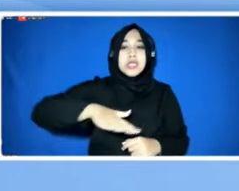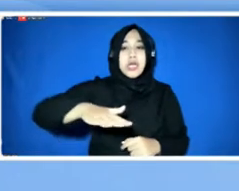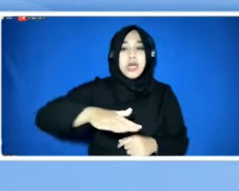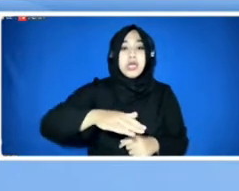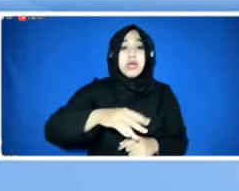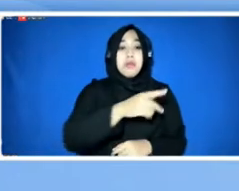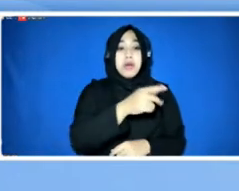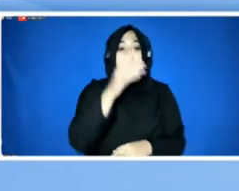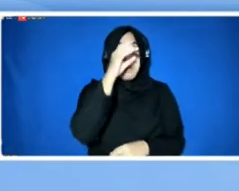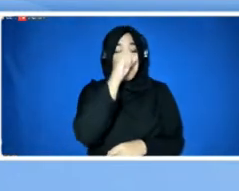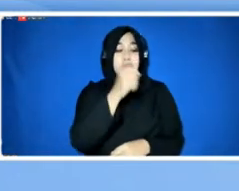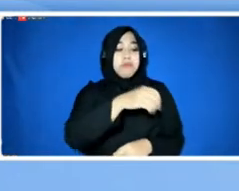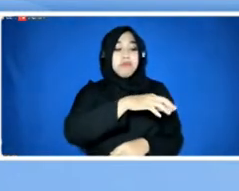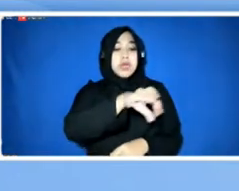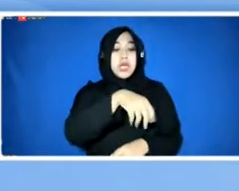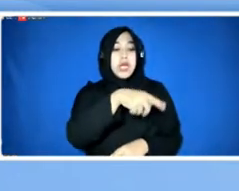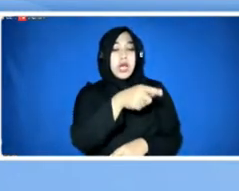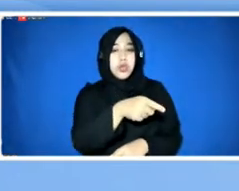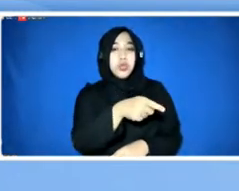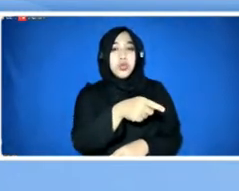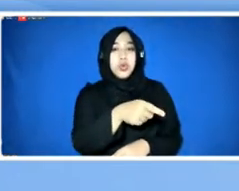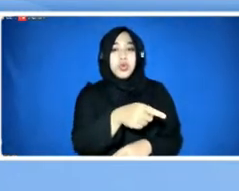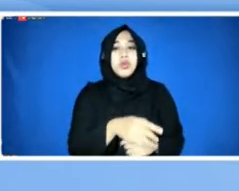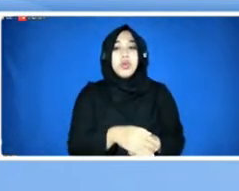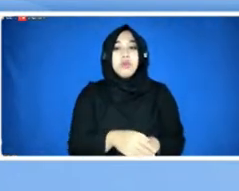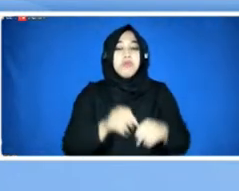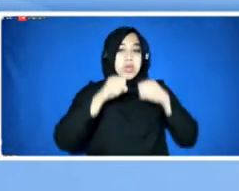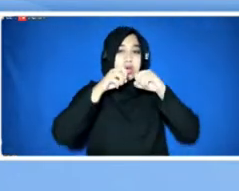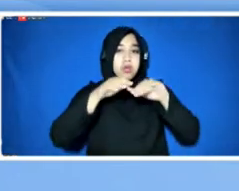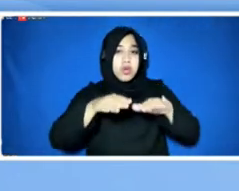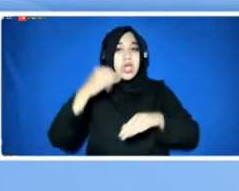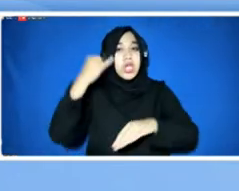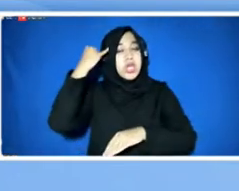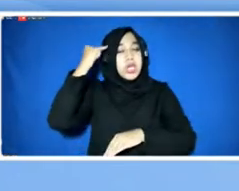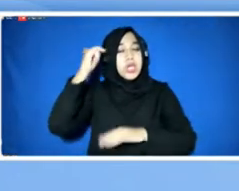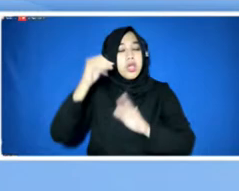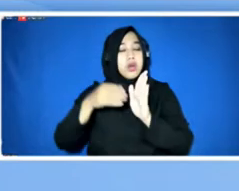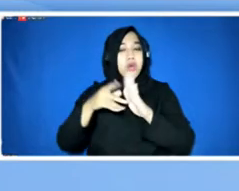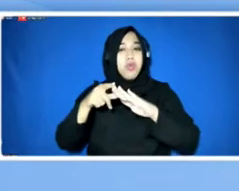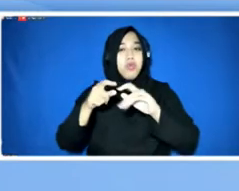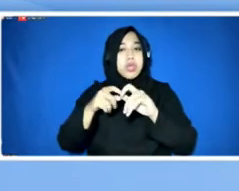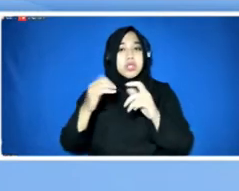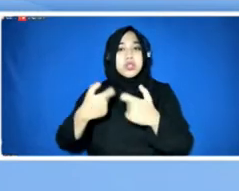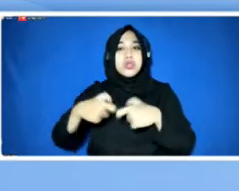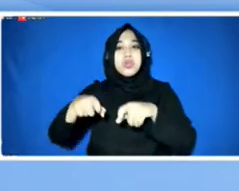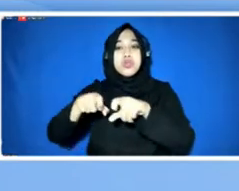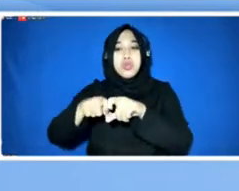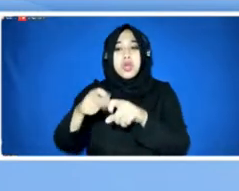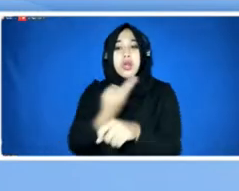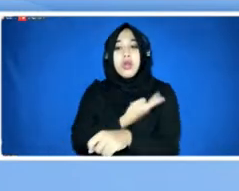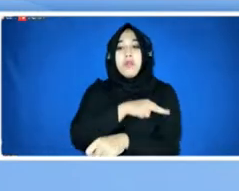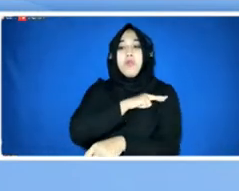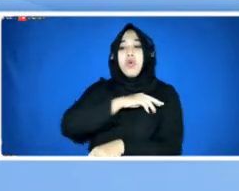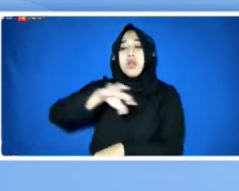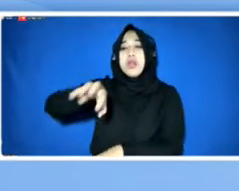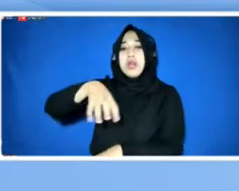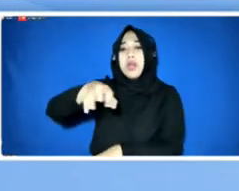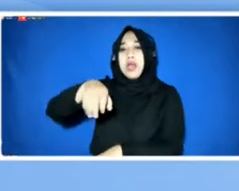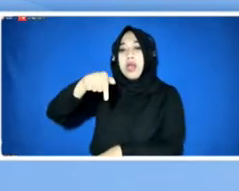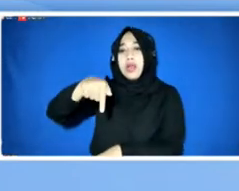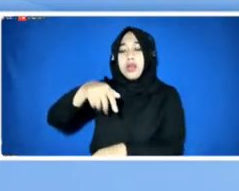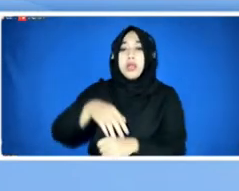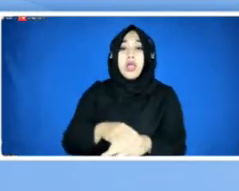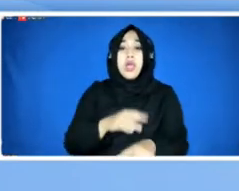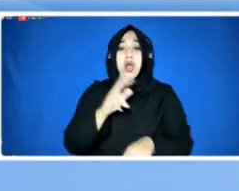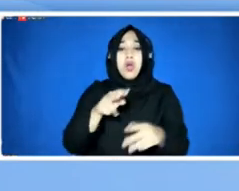di daerahnya, sehingga kita bisa mendeliver inovasi atau intervensi sesuai dengan values-values di daerahnya. Nah, kalau dilihat dari